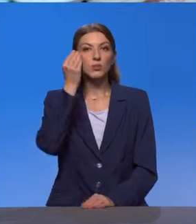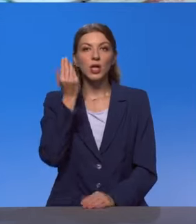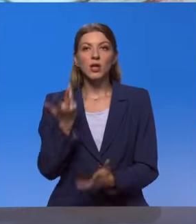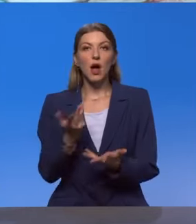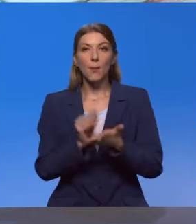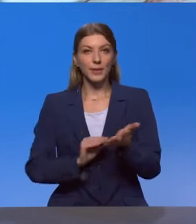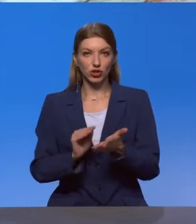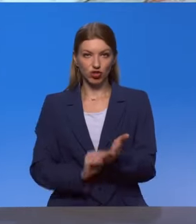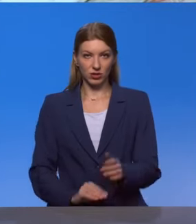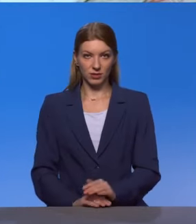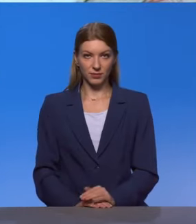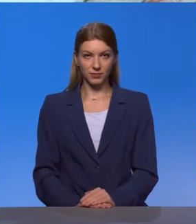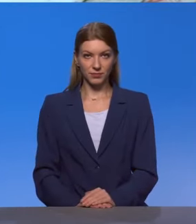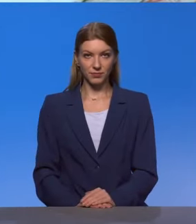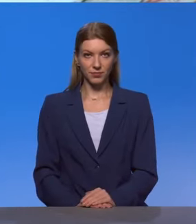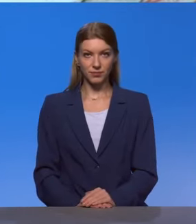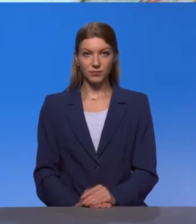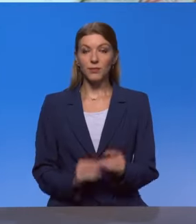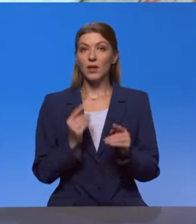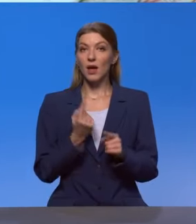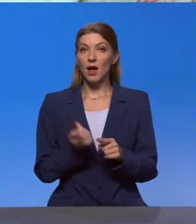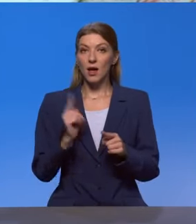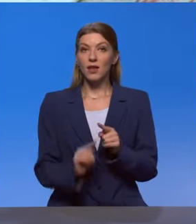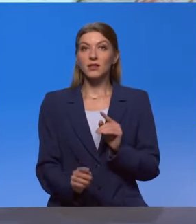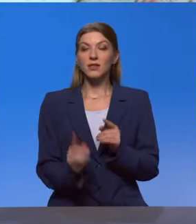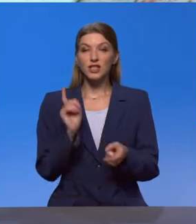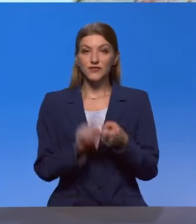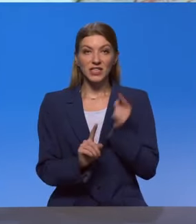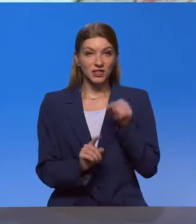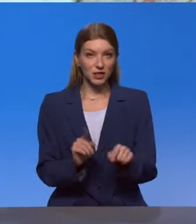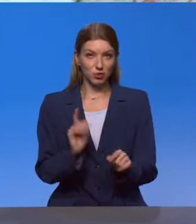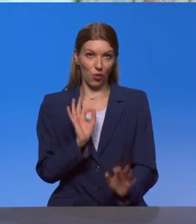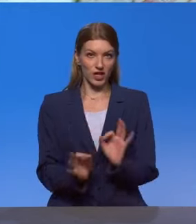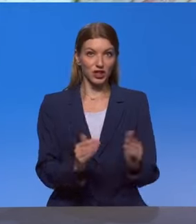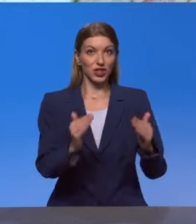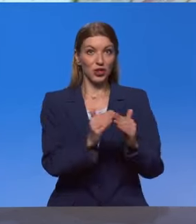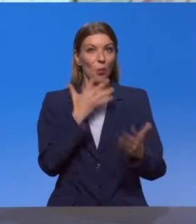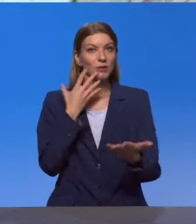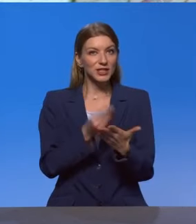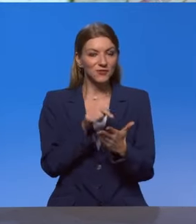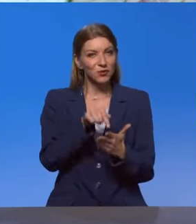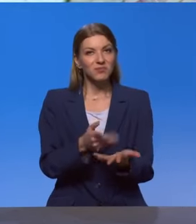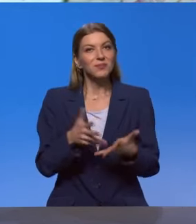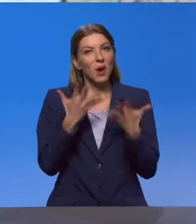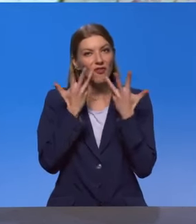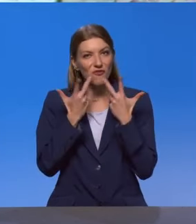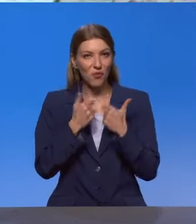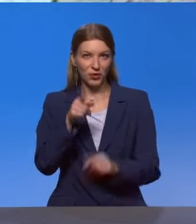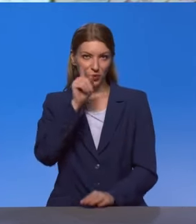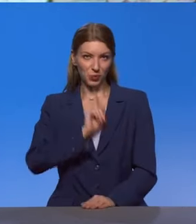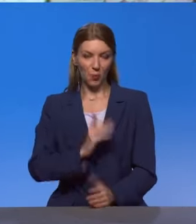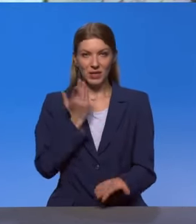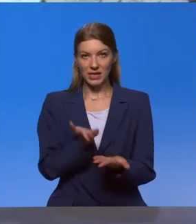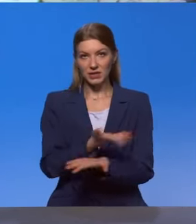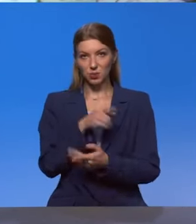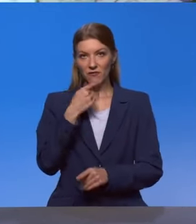Ну, связано это с тем, что, конечно, в своем доме жить комфортнее, удобнее. Если мы говорим про развитие института